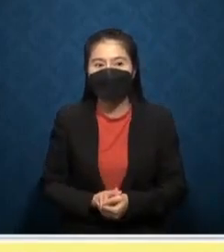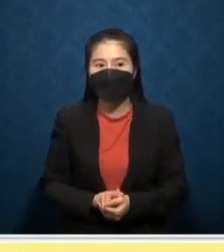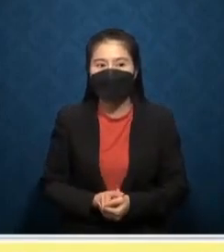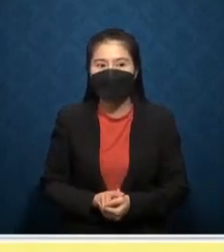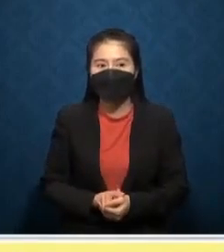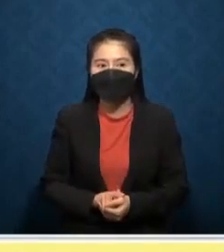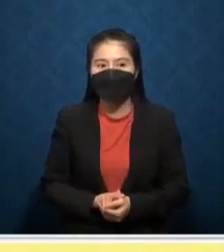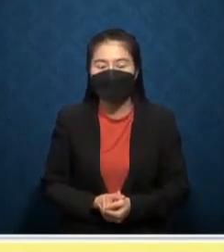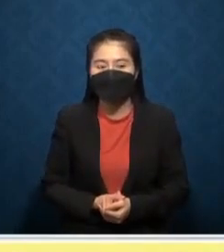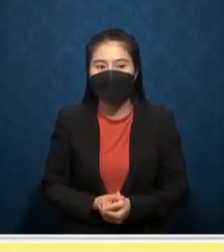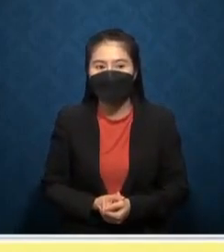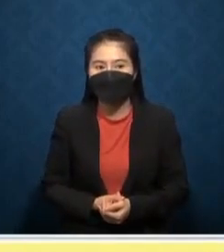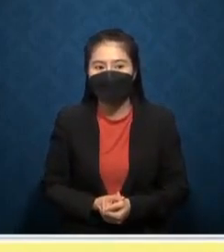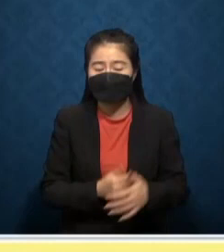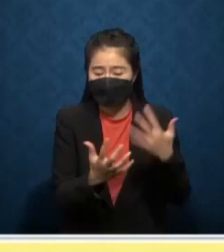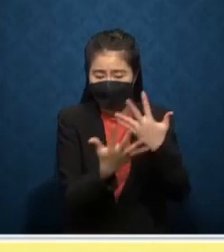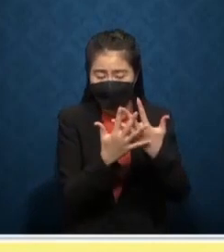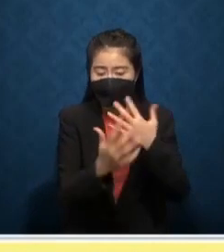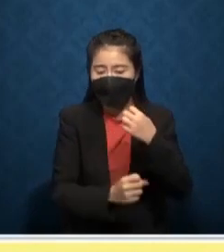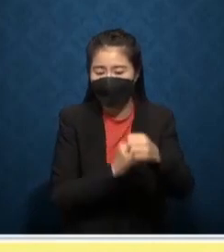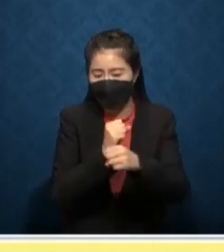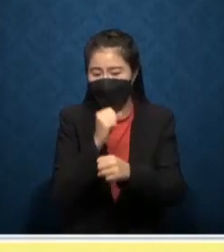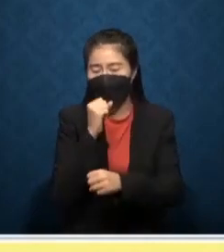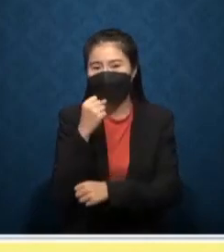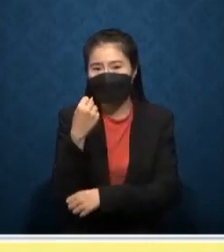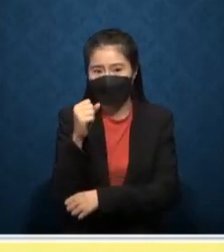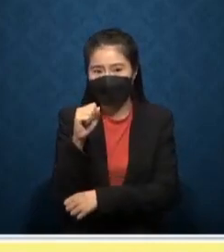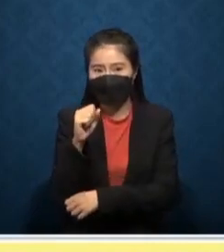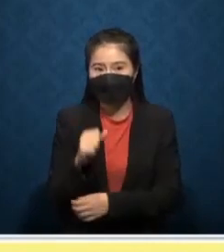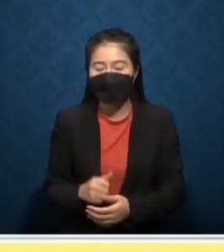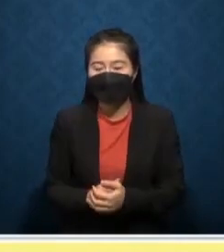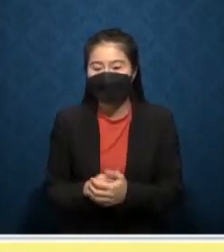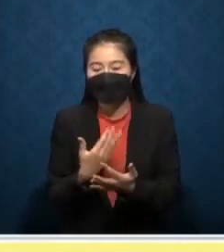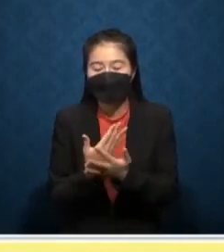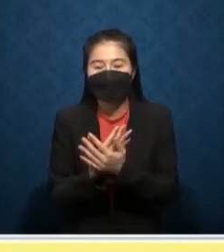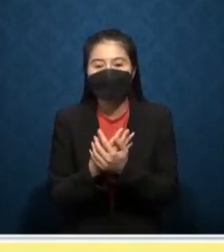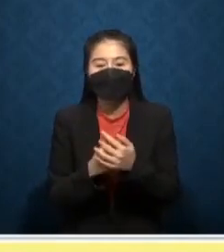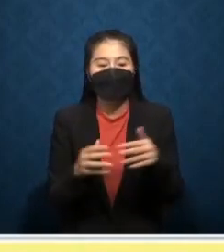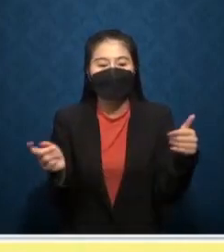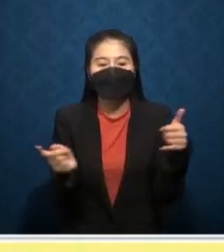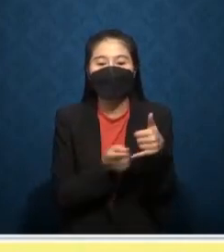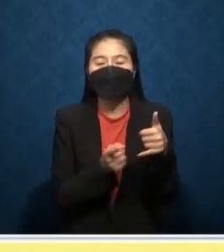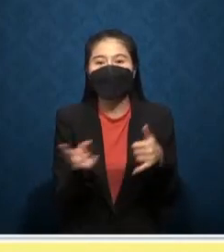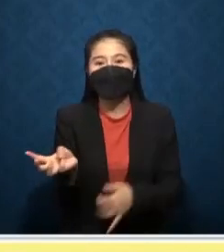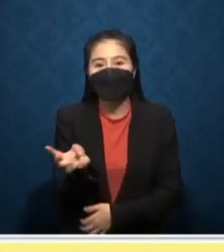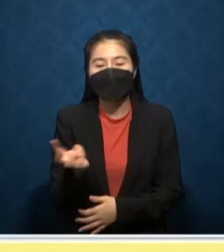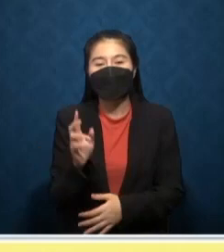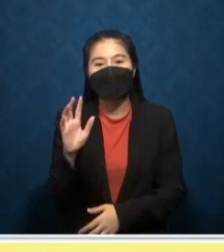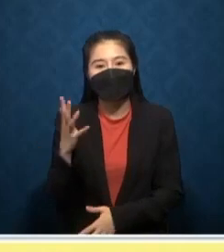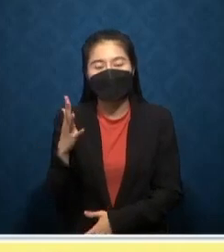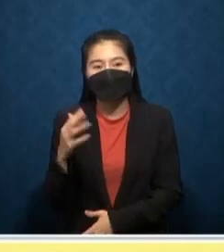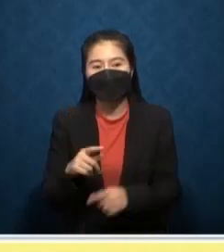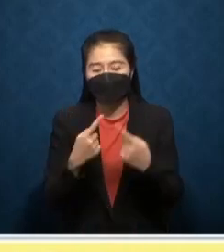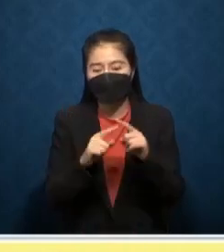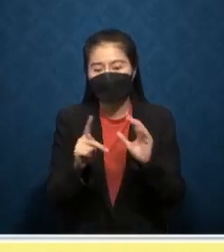10 ปี นะครับ ไม่มีโทษขนต่ำต้องโดน 10 ปี แต่กฎหมายใหม่ทท่สมาช